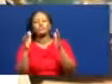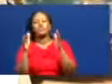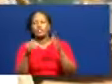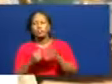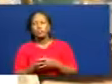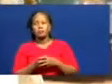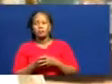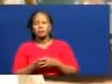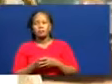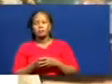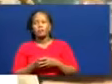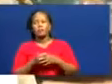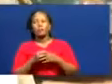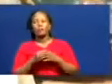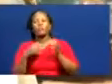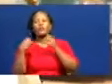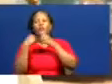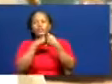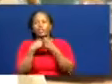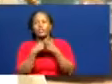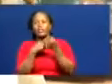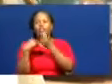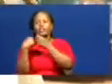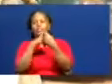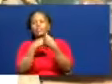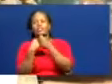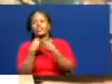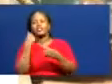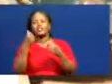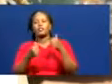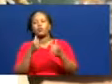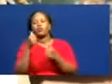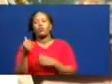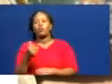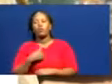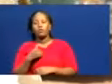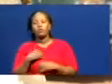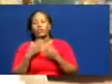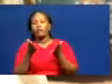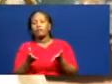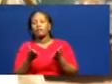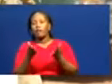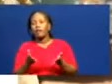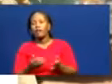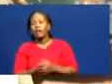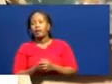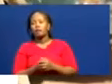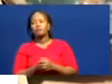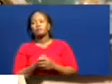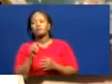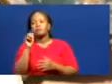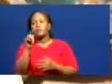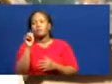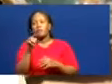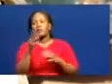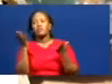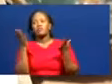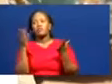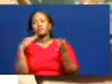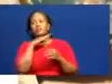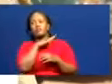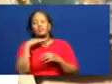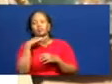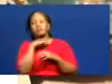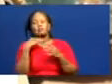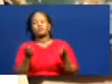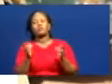Ile changamoto kubwa ambaye tunazo kwa sasa ni mambo ya hii mambo ya ubadilikaji wa tabia